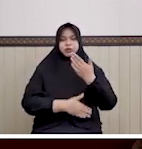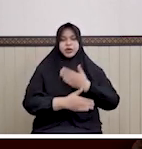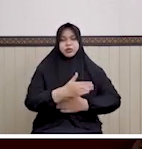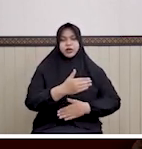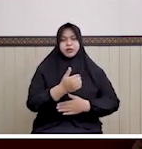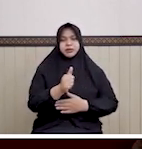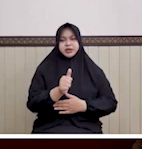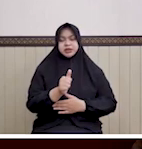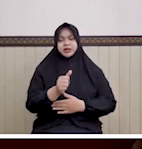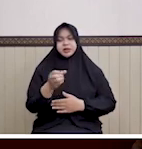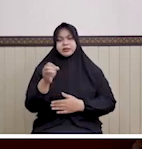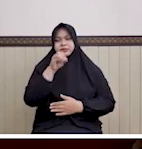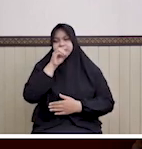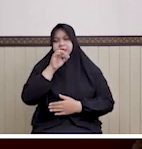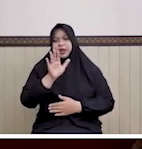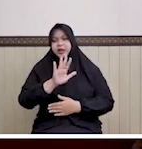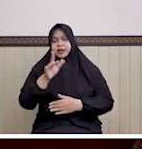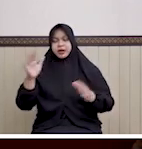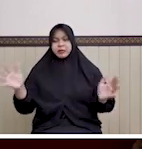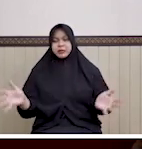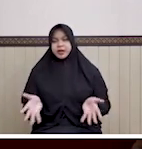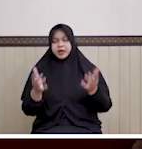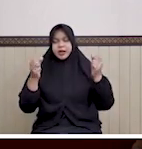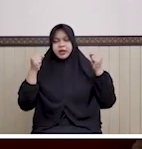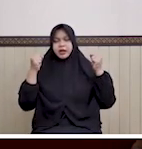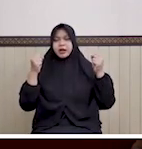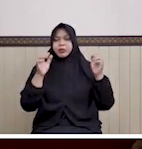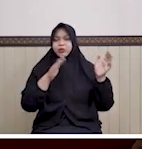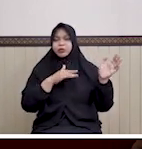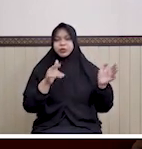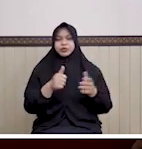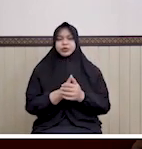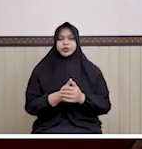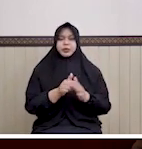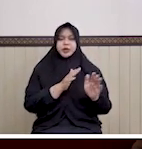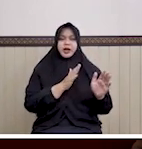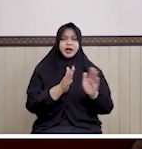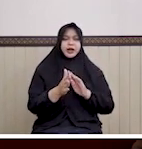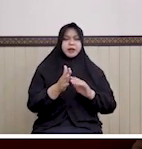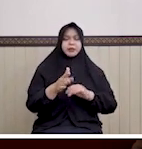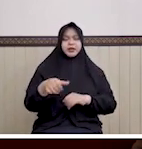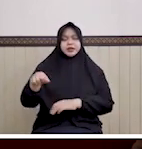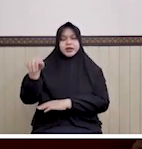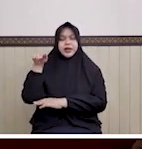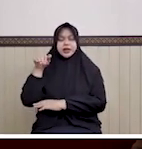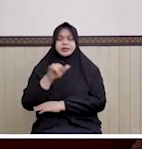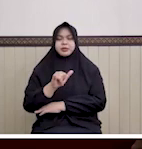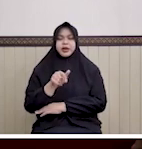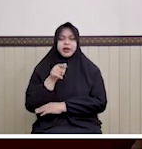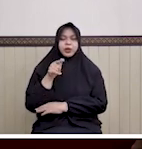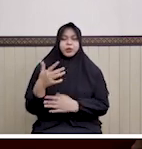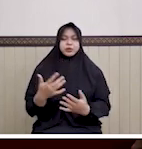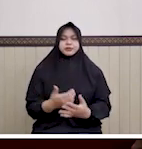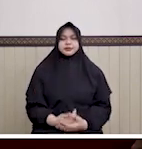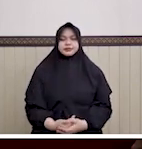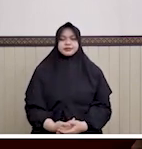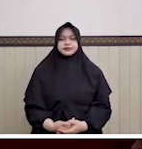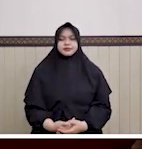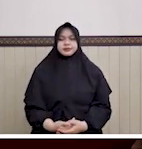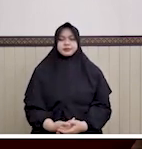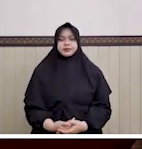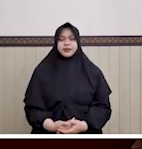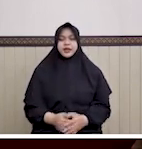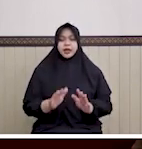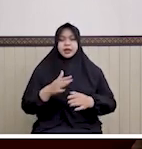bisa dibilang ya Ya Mbak Ya sangat menghadapi modus kejahatan seperti itu gitu ya masa iya iya Mbak